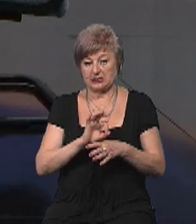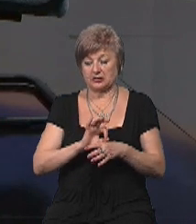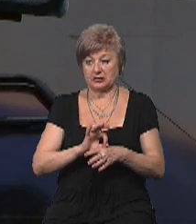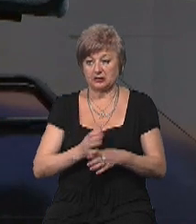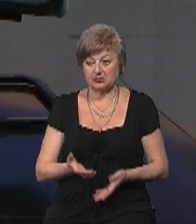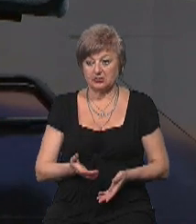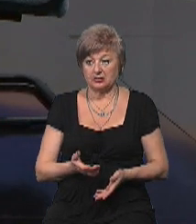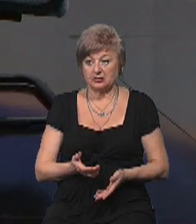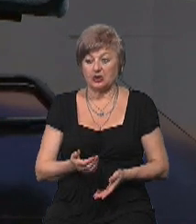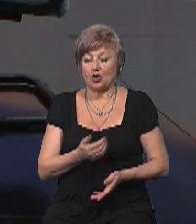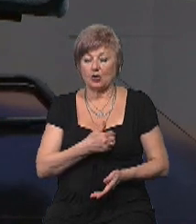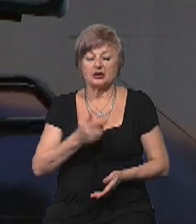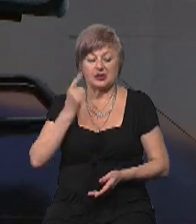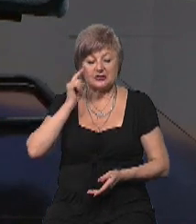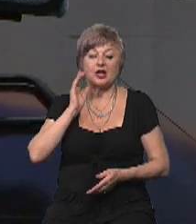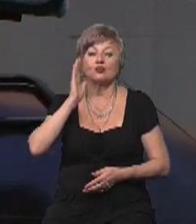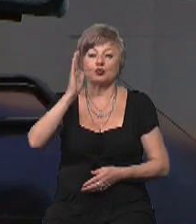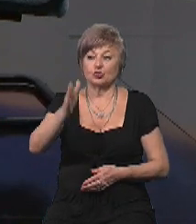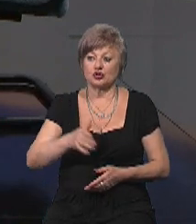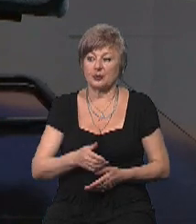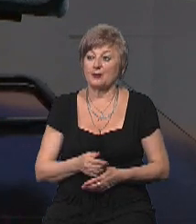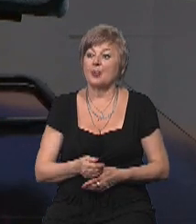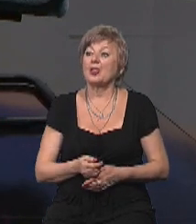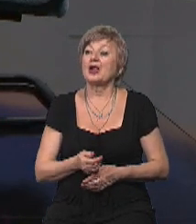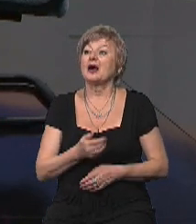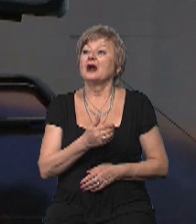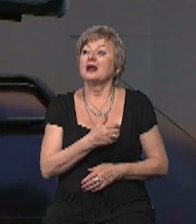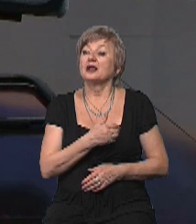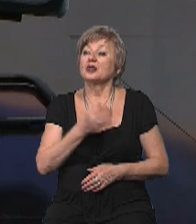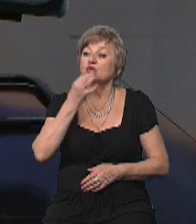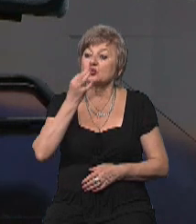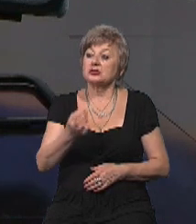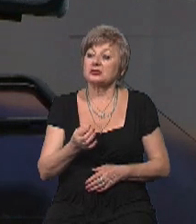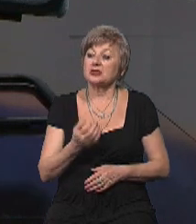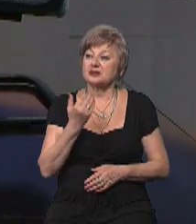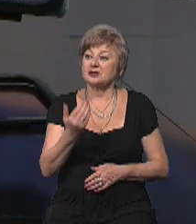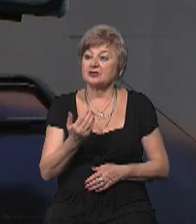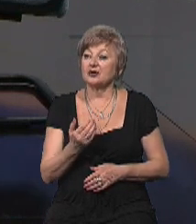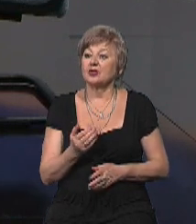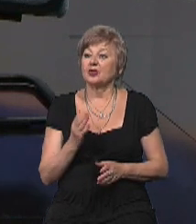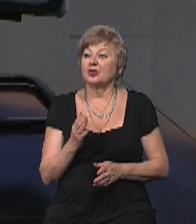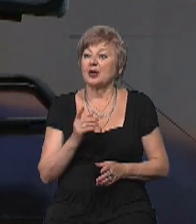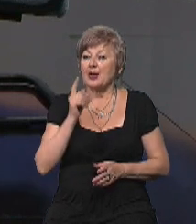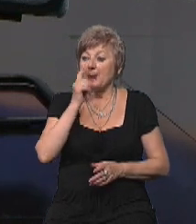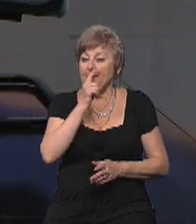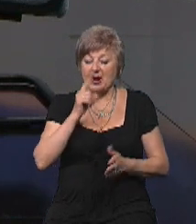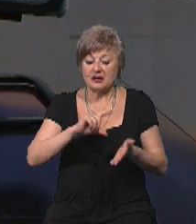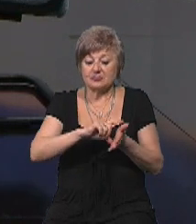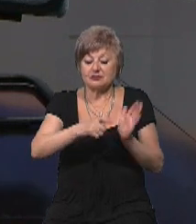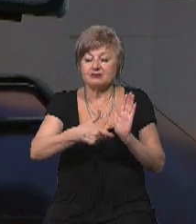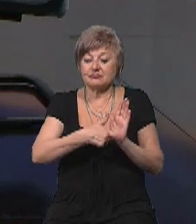теж хотіли б знати своє майбутнє. Я хочу ответить господину Ралику, что он всего лишь вот такой маленький